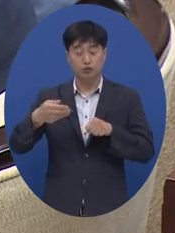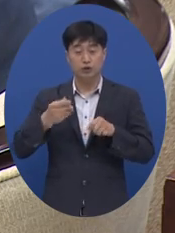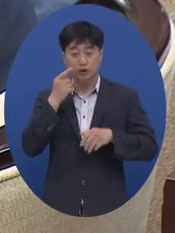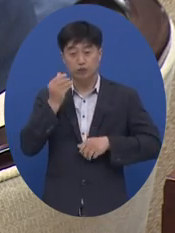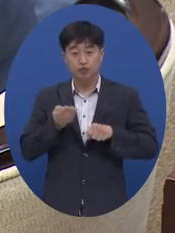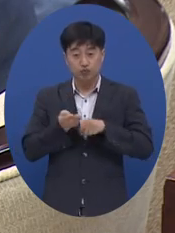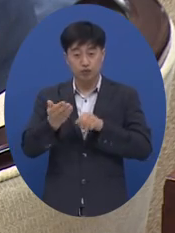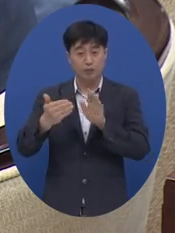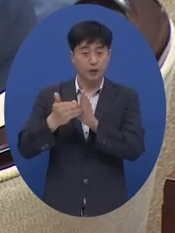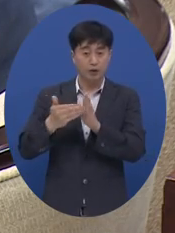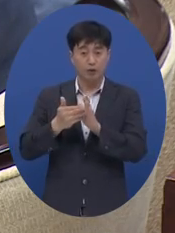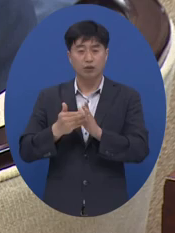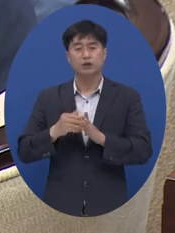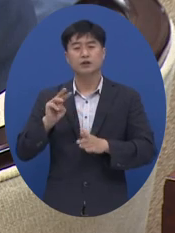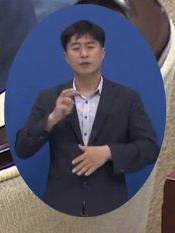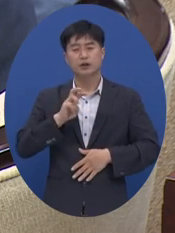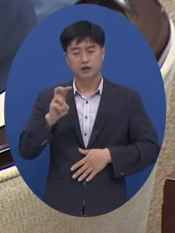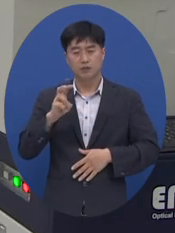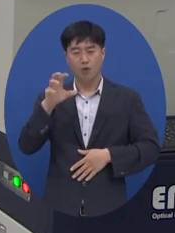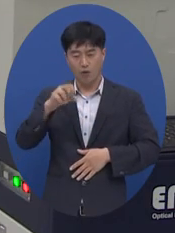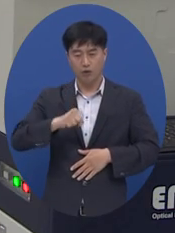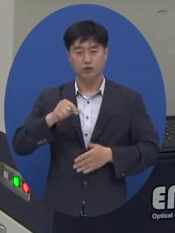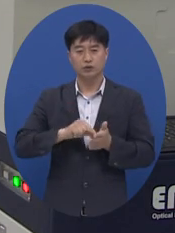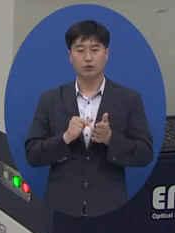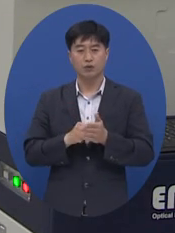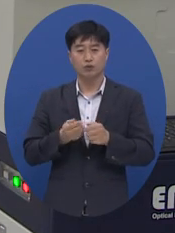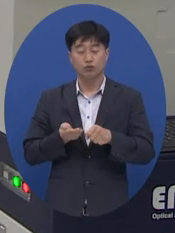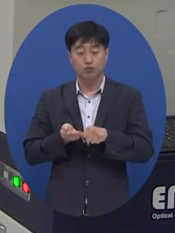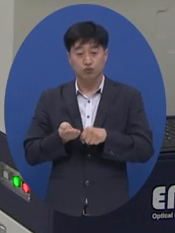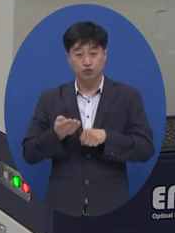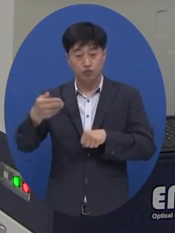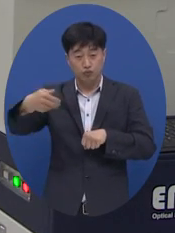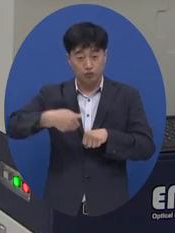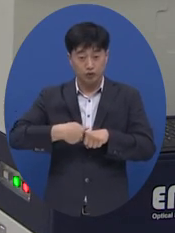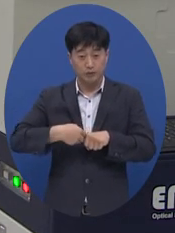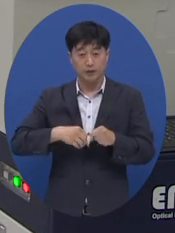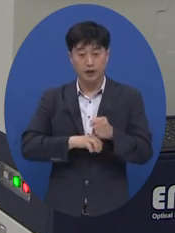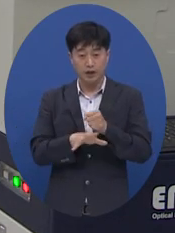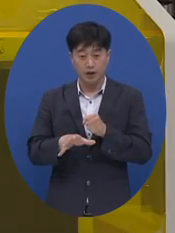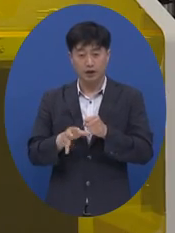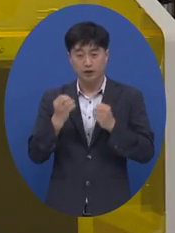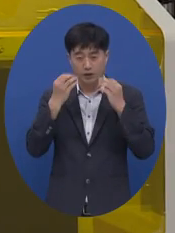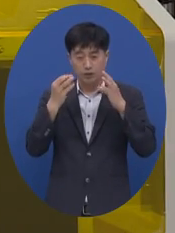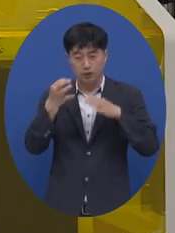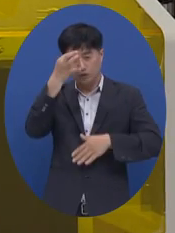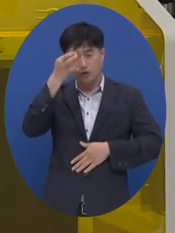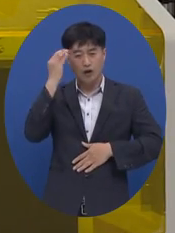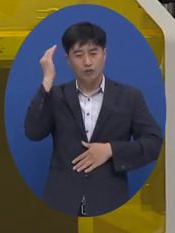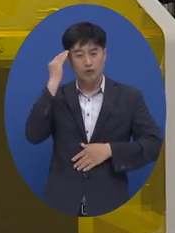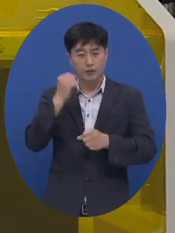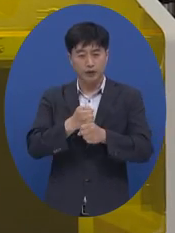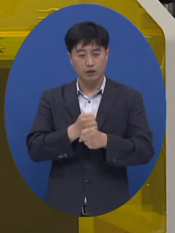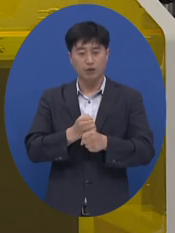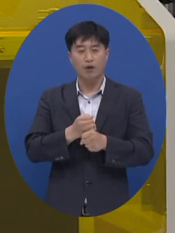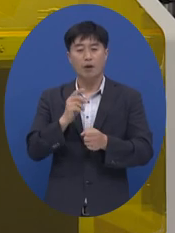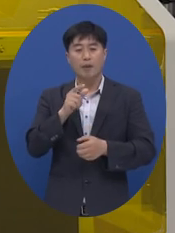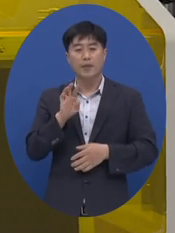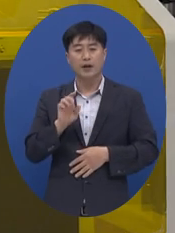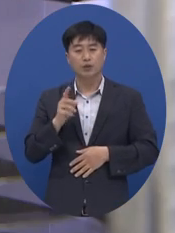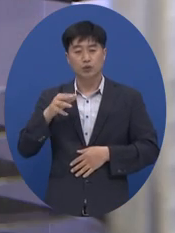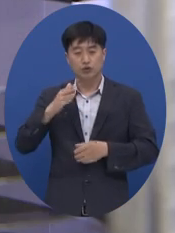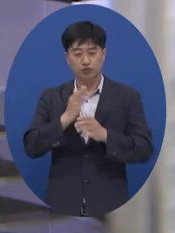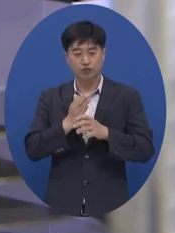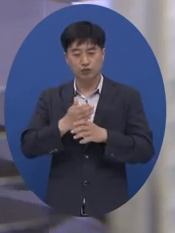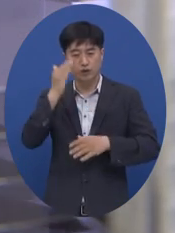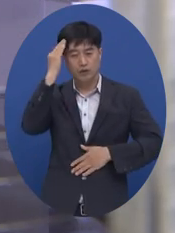예산은 326억 원 규모입니다. 경기도는 수입시장 다변화 및 첨단기술 국산화 도모와 반도체 국산화 연구 및 전문